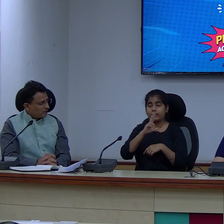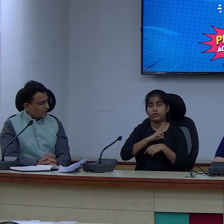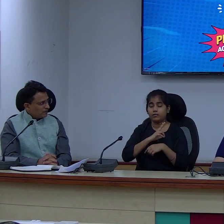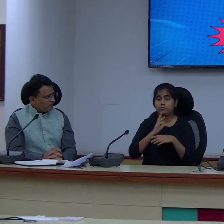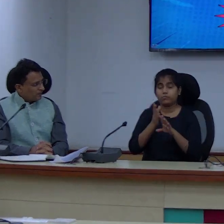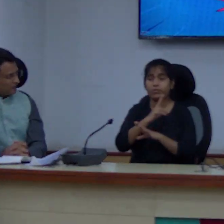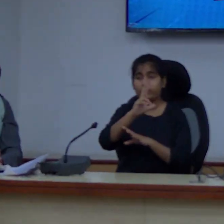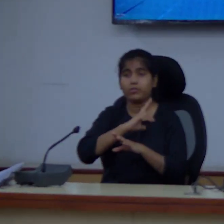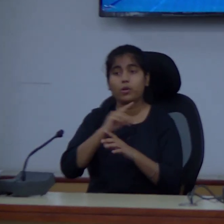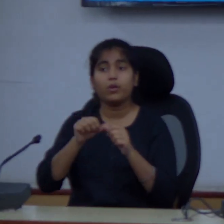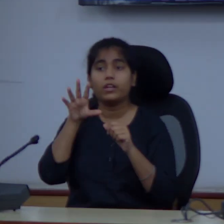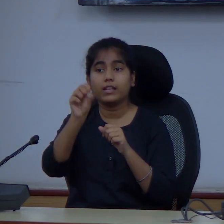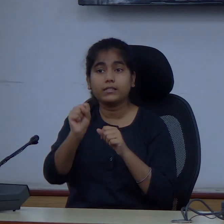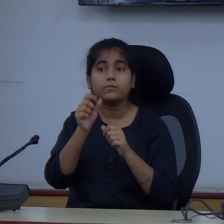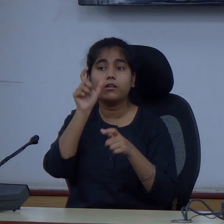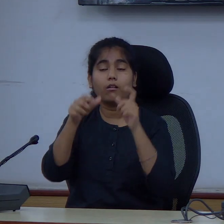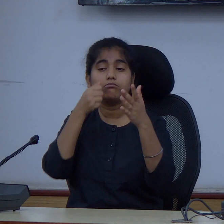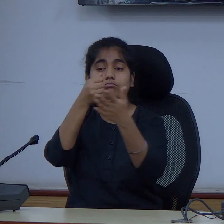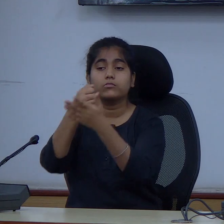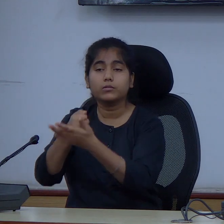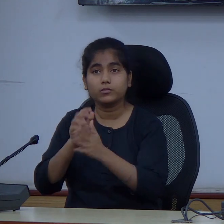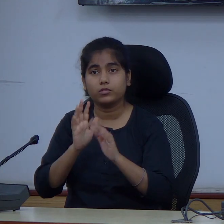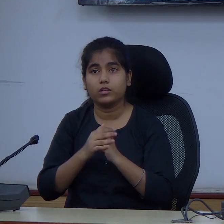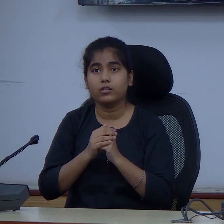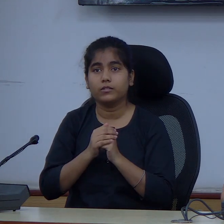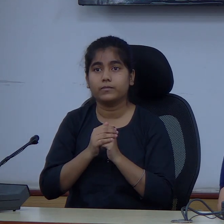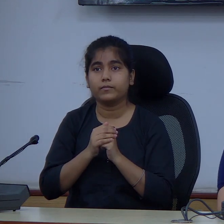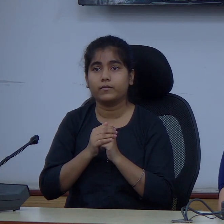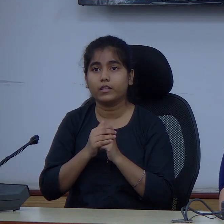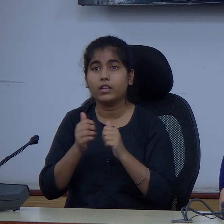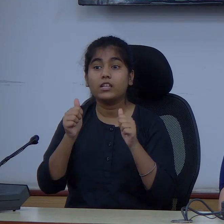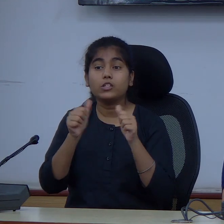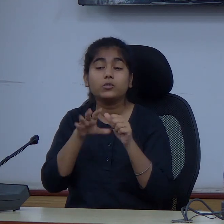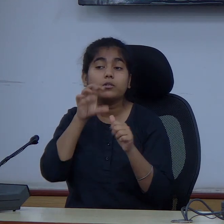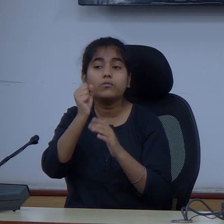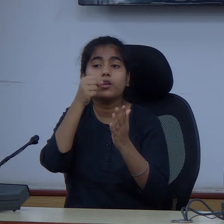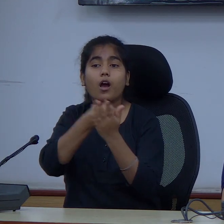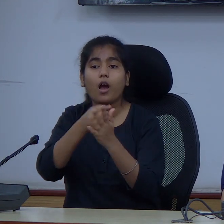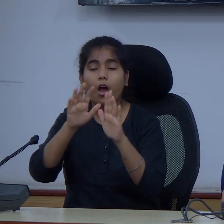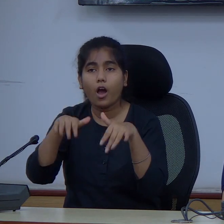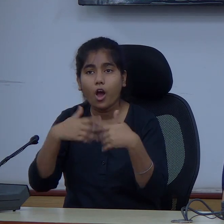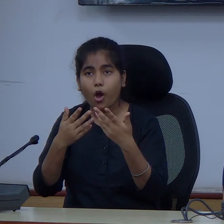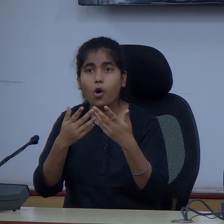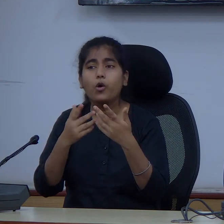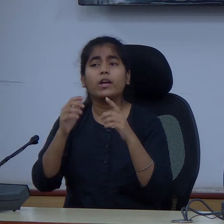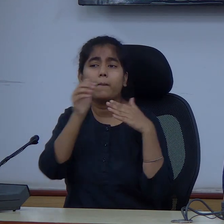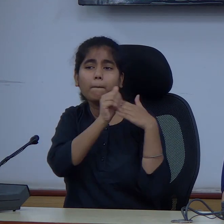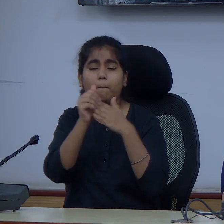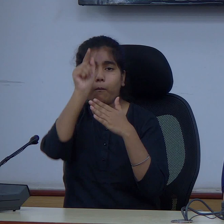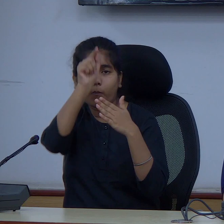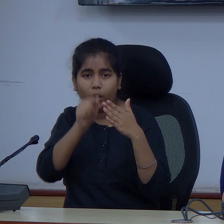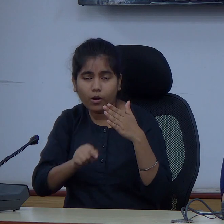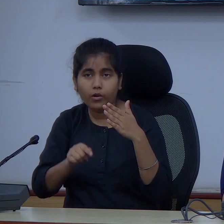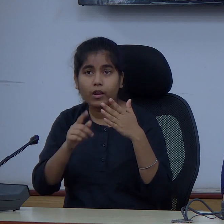रॉय, इसमें आपको जोड़ना चाहेंगी? मैं दो बातें इसमें कहना चाहूँगी। एक ये कि जो आपने बिल्कुल सही बोला कि एक है कि हमें सुगमता पहुँचानी